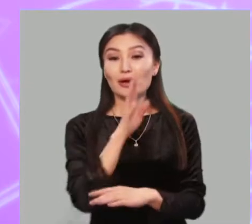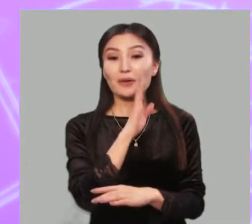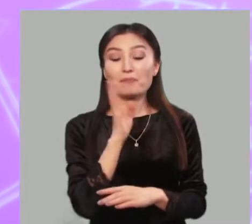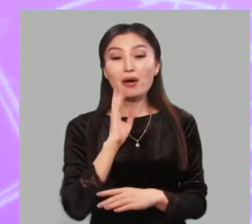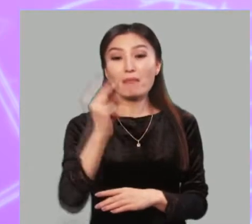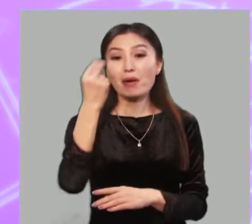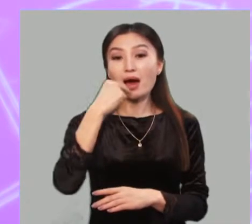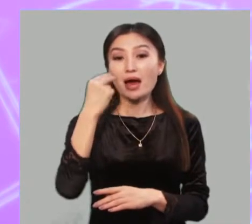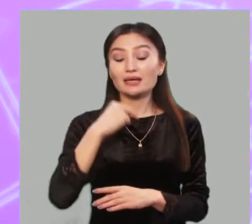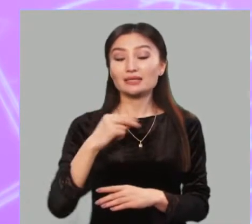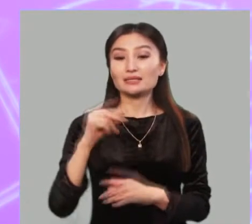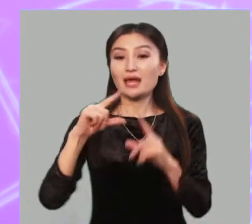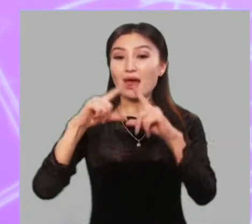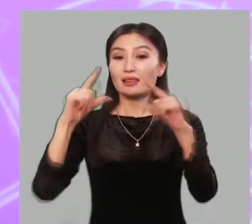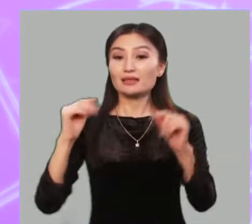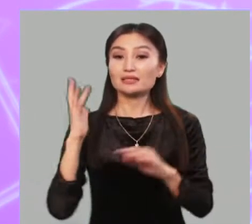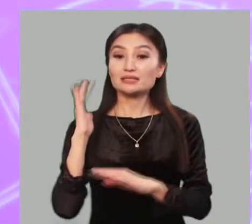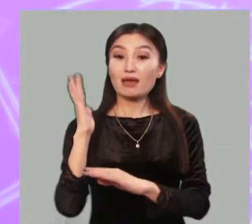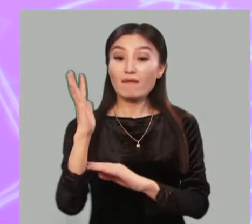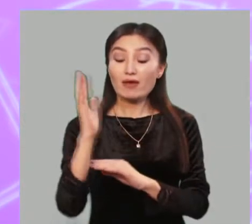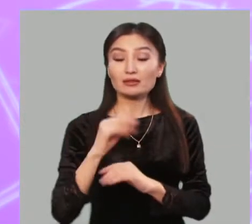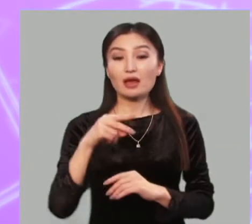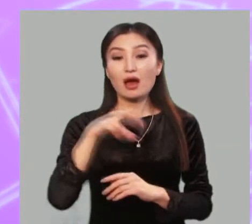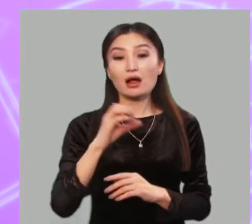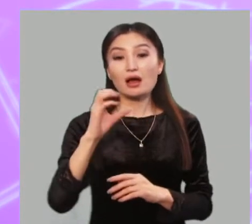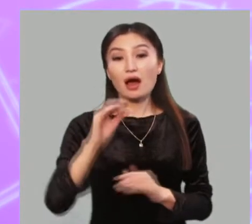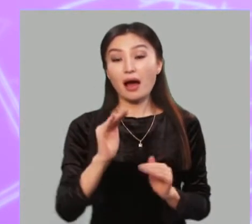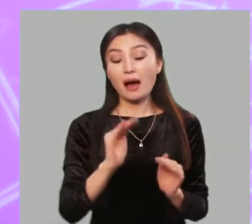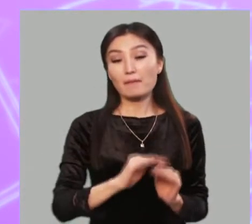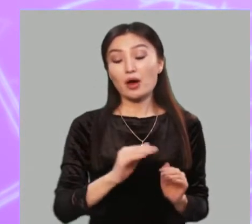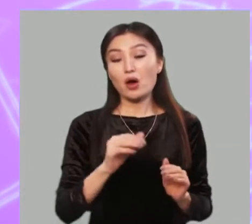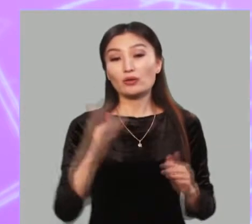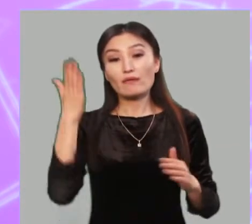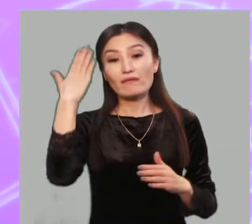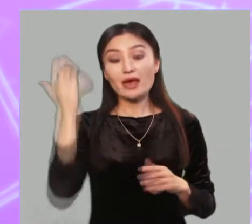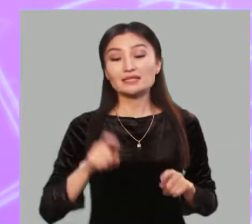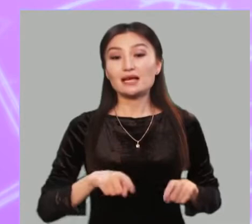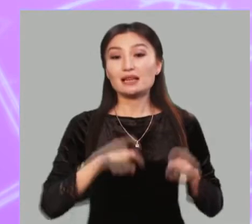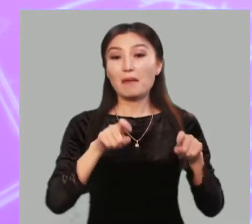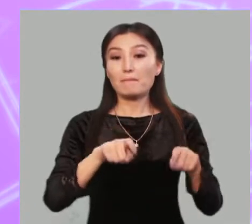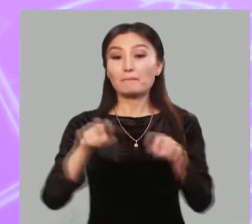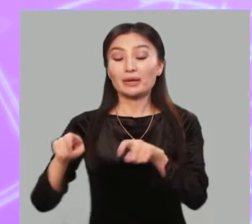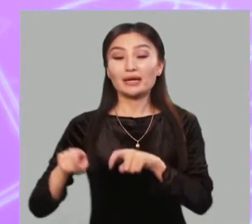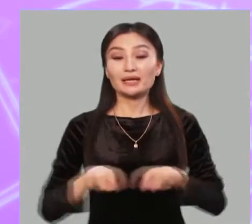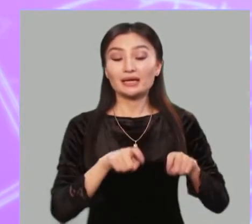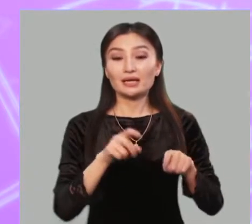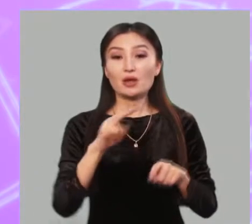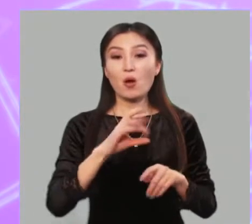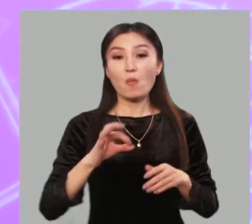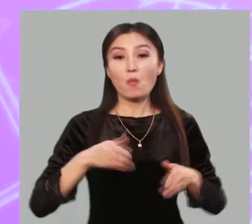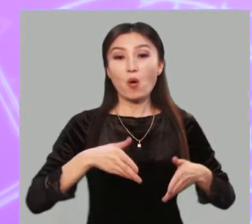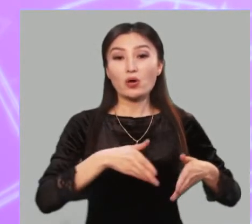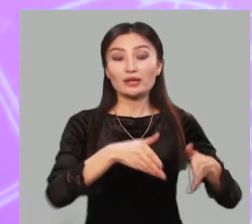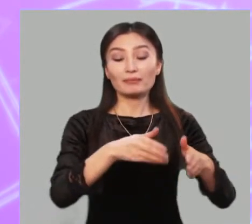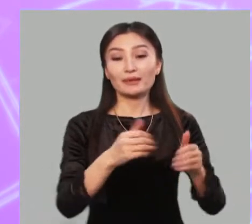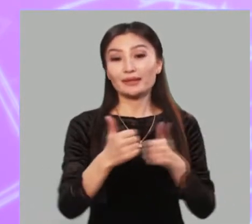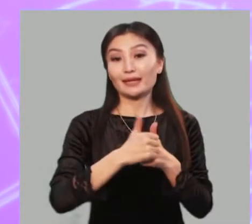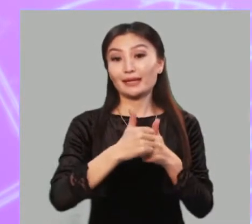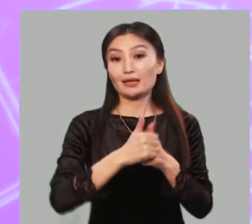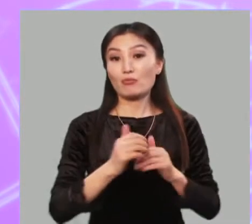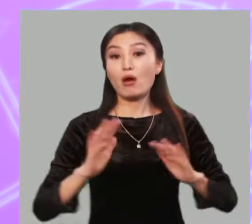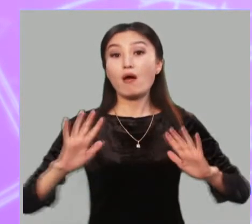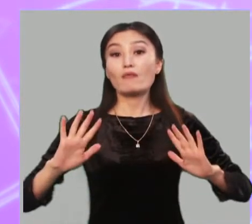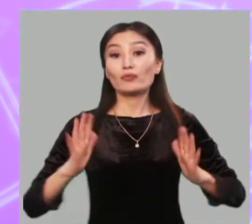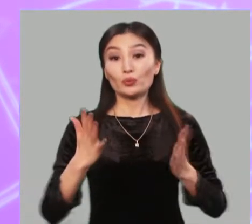ест ветки и листья, а лосенок весело прыгает по тропинке рядом.